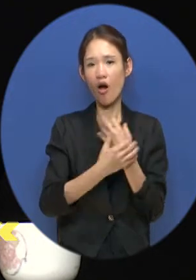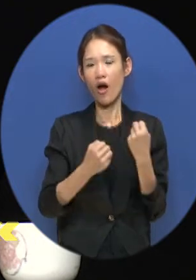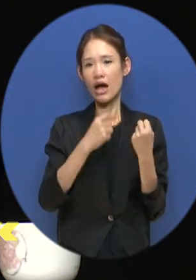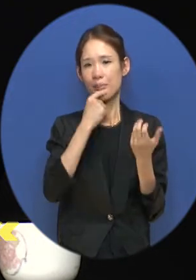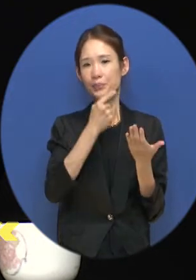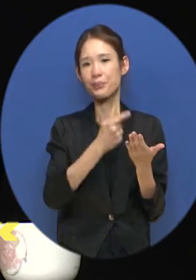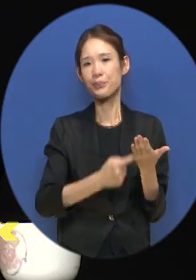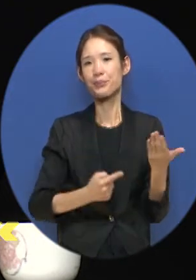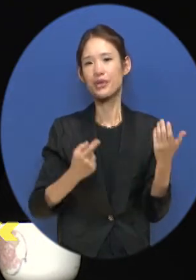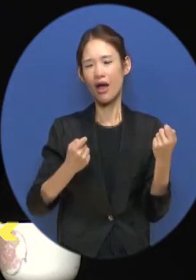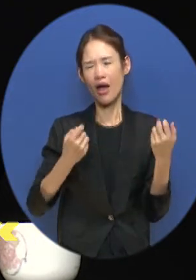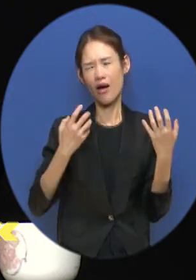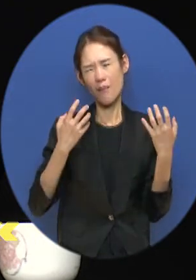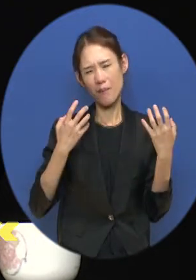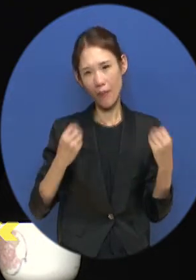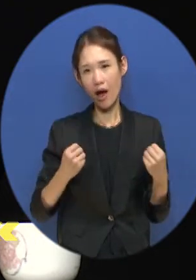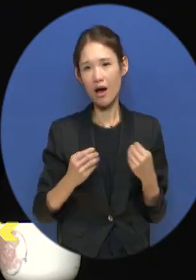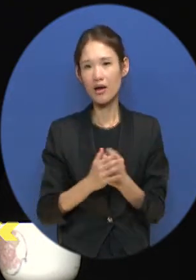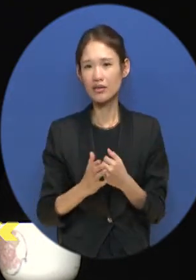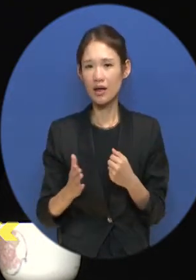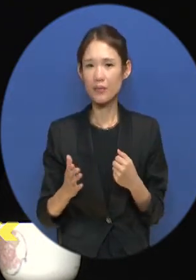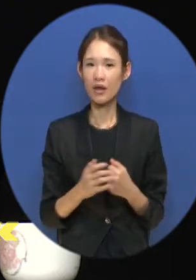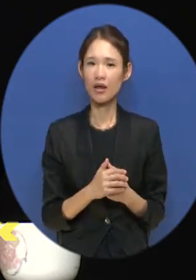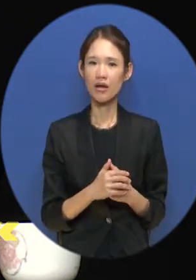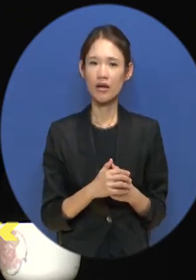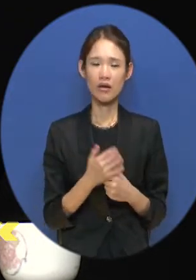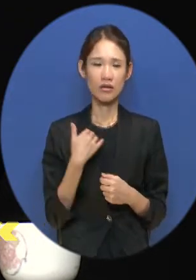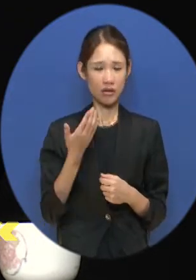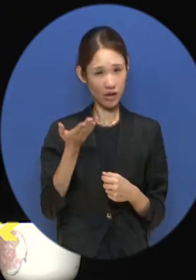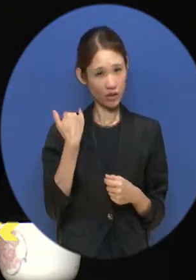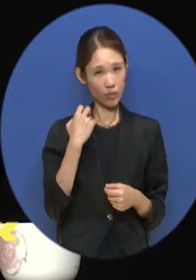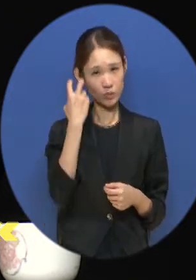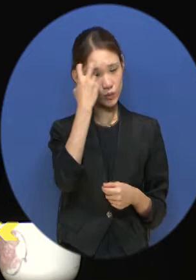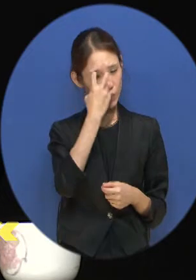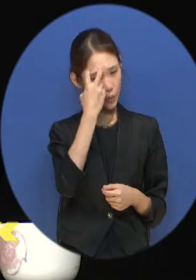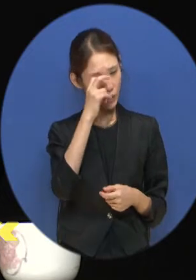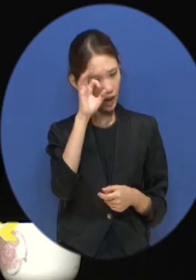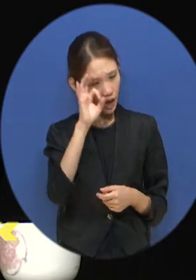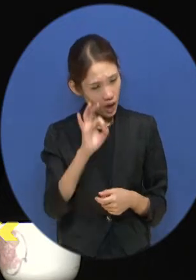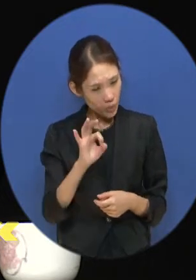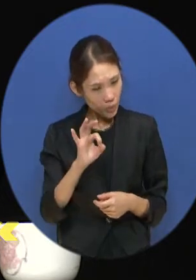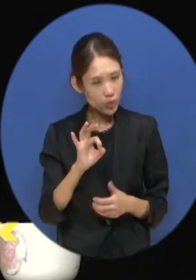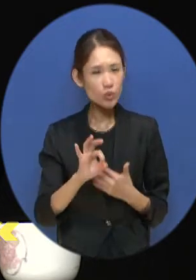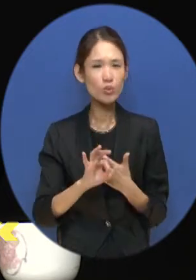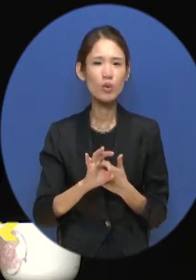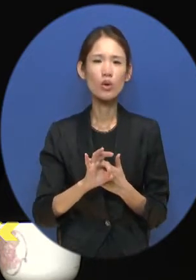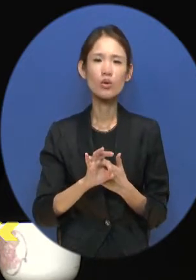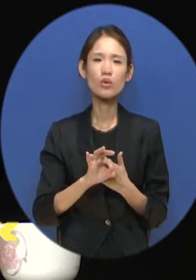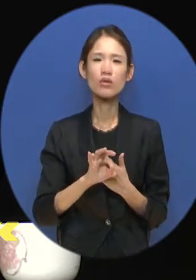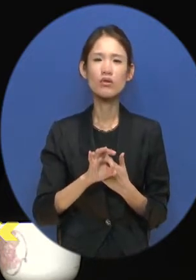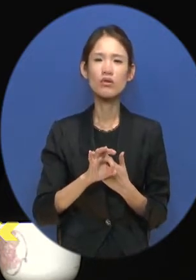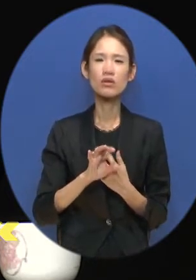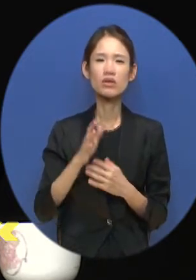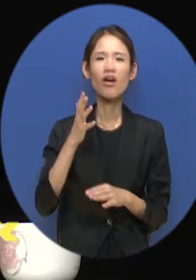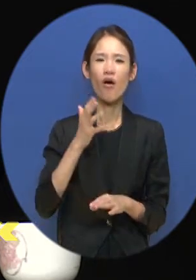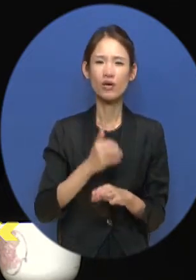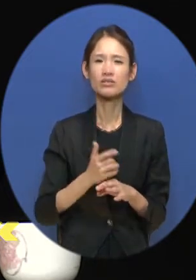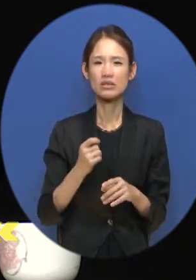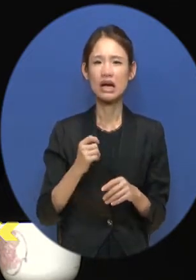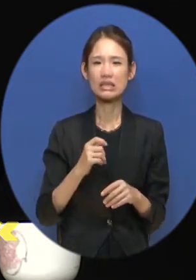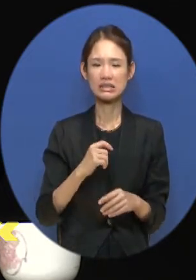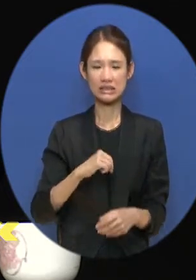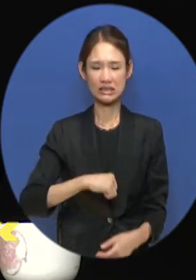같은 것이 이제 많이 있어서 저희가 이제 예전에 이렇게 조사해 본 바에 의하면 역시 이제 그런